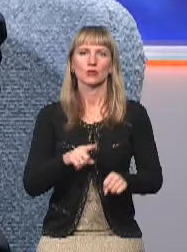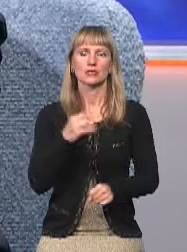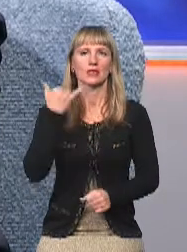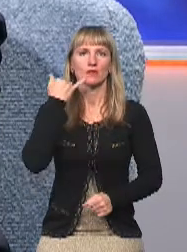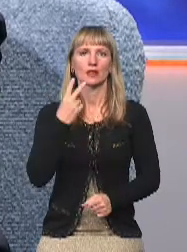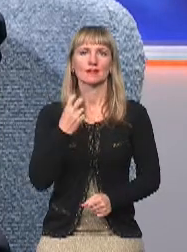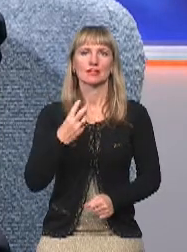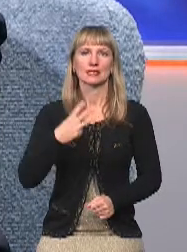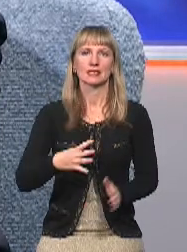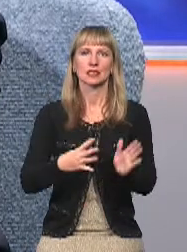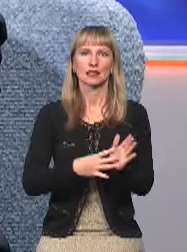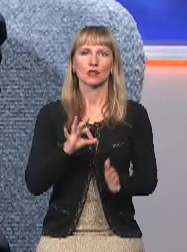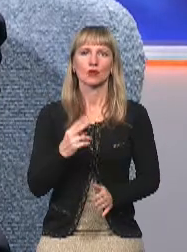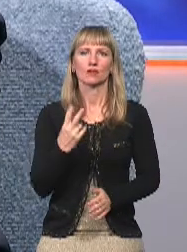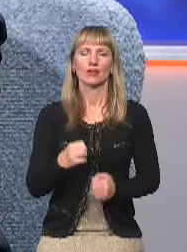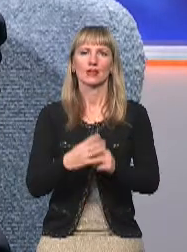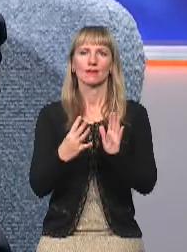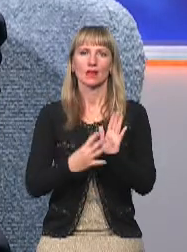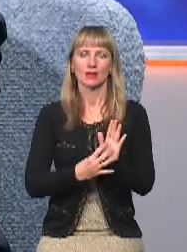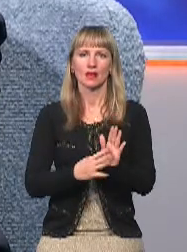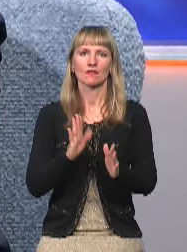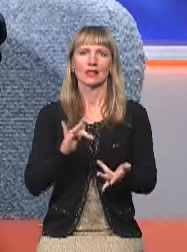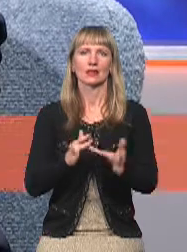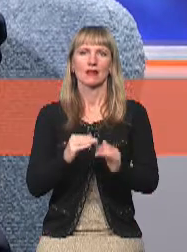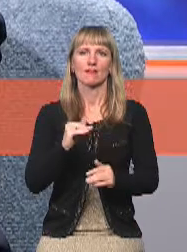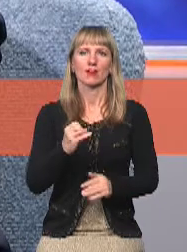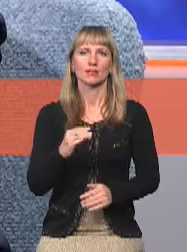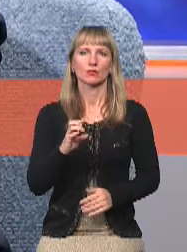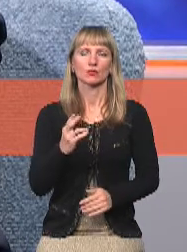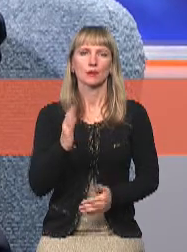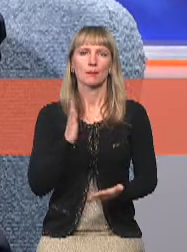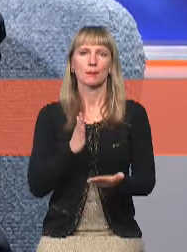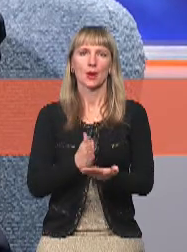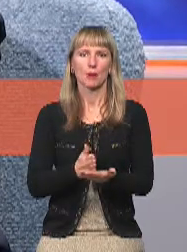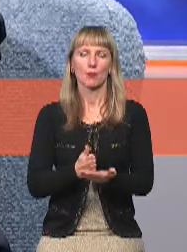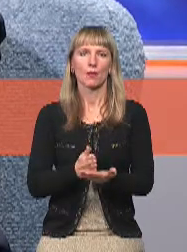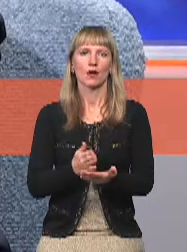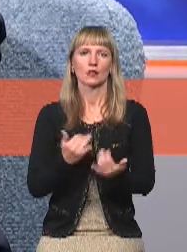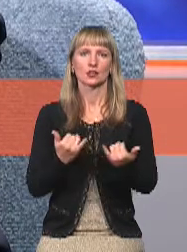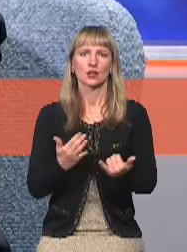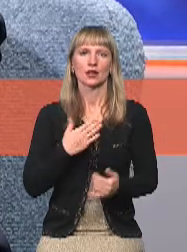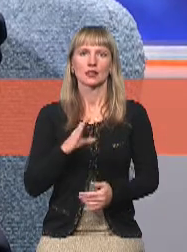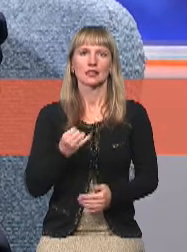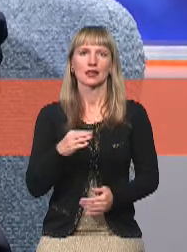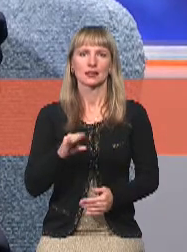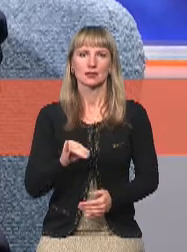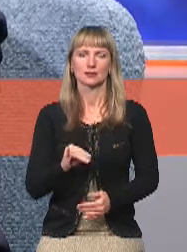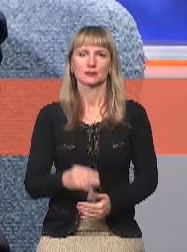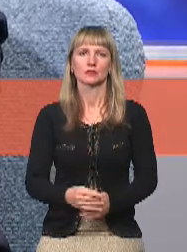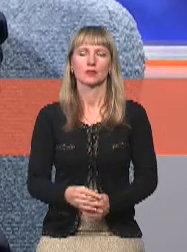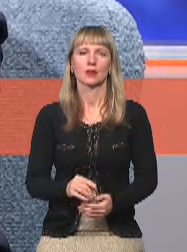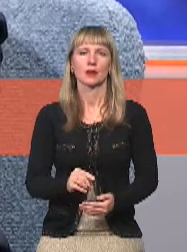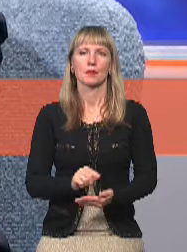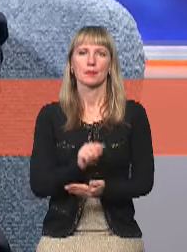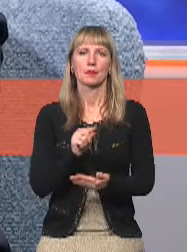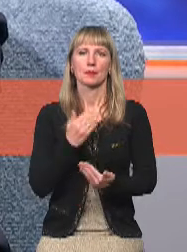телефоном 239-02-19 у коментарях в Фейсбуці, а також дивитися пряму трансляцію нашої програми на нашому сайті. Вітаємо